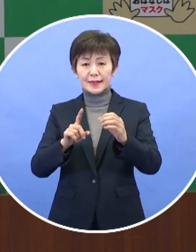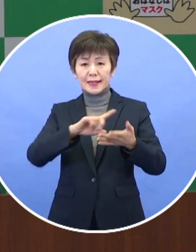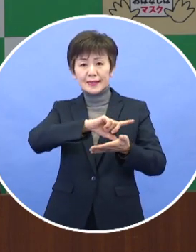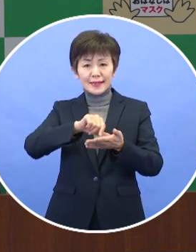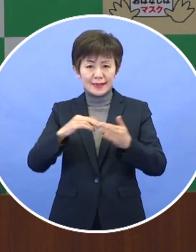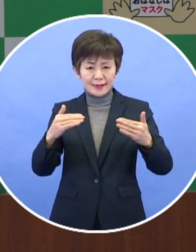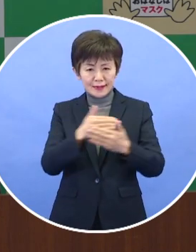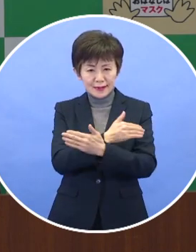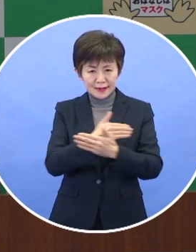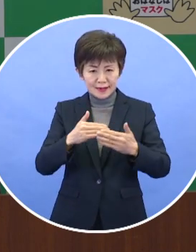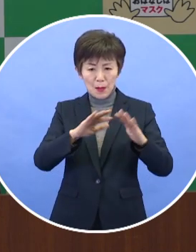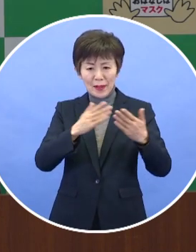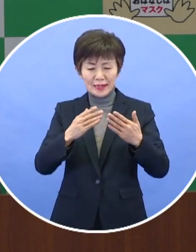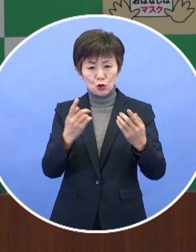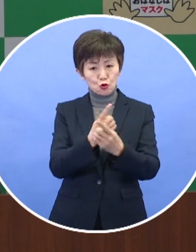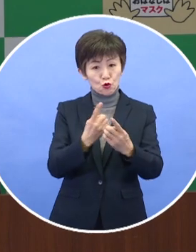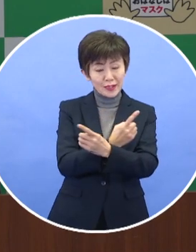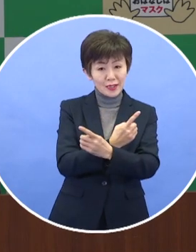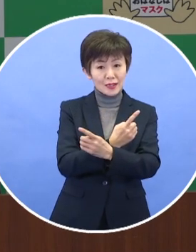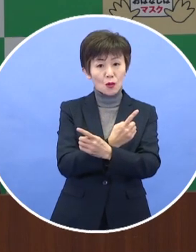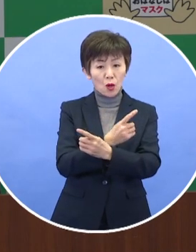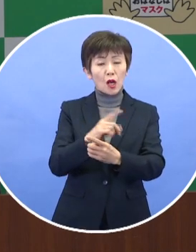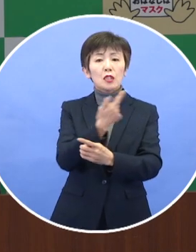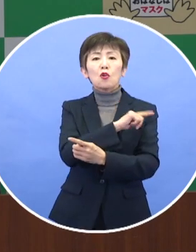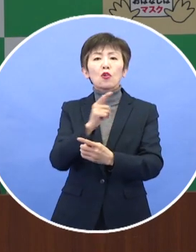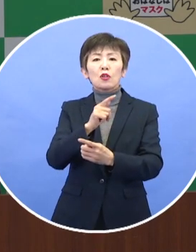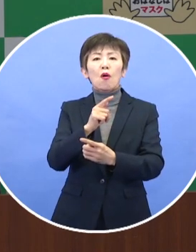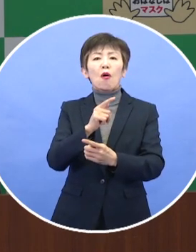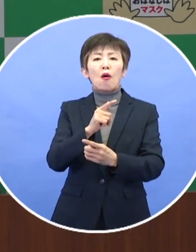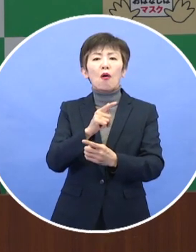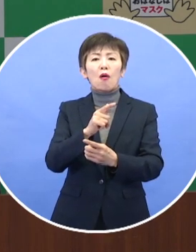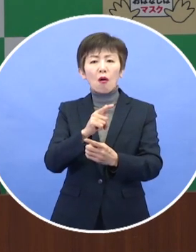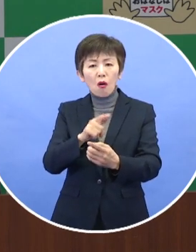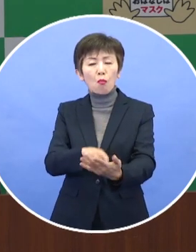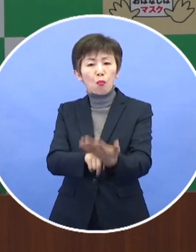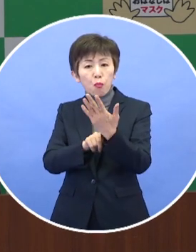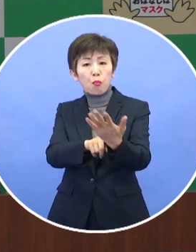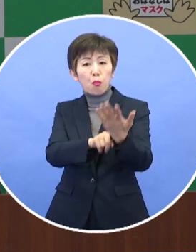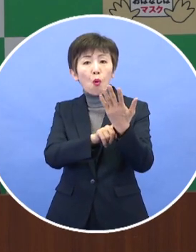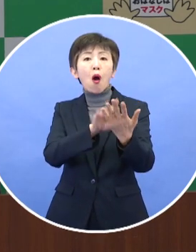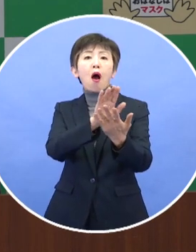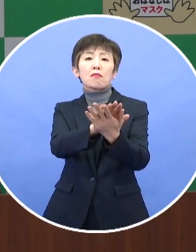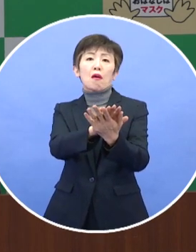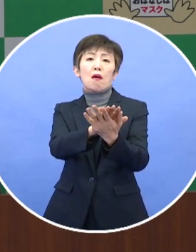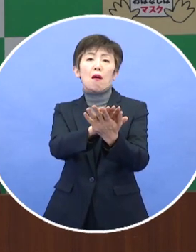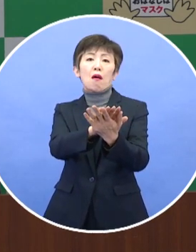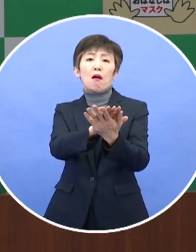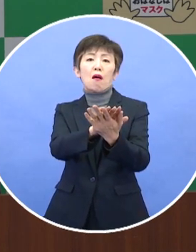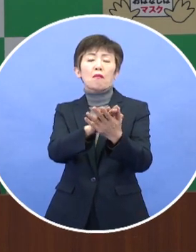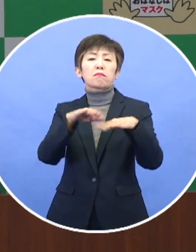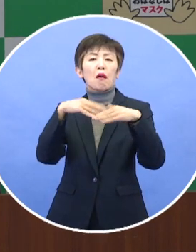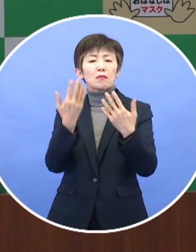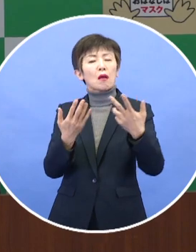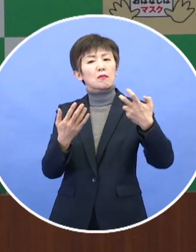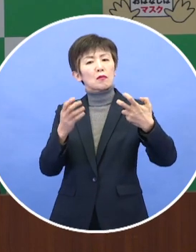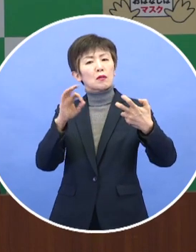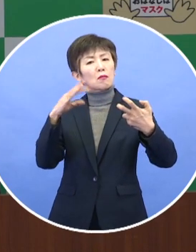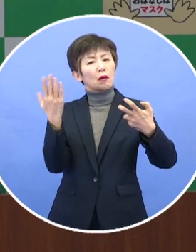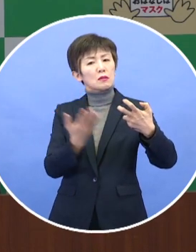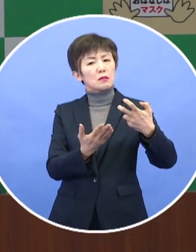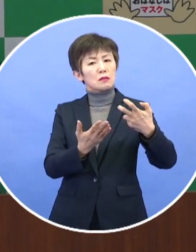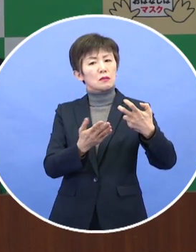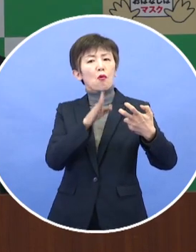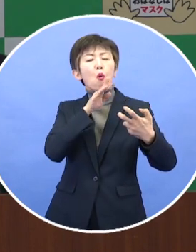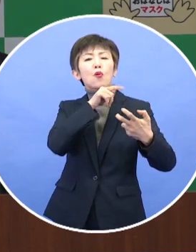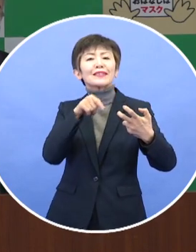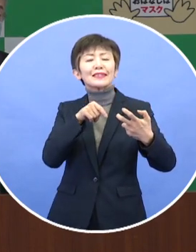交通まちづくりとか、こういったことに手を挙げてきた職員についてですね、大体7割ですけれども、本